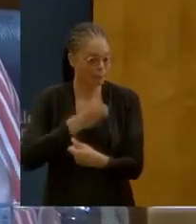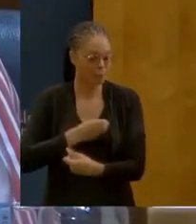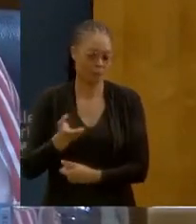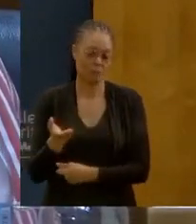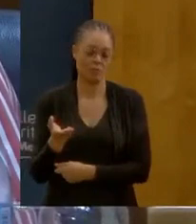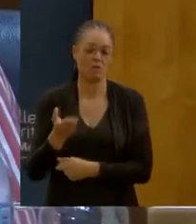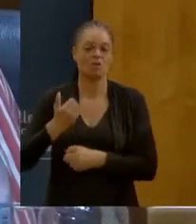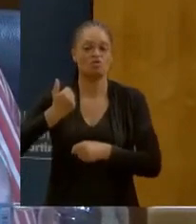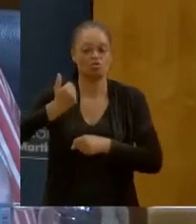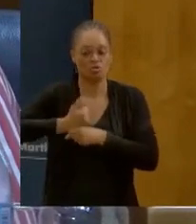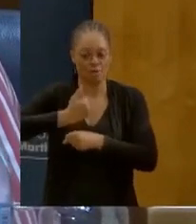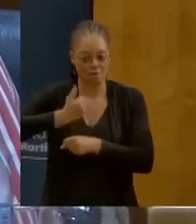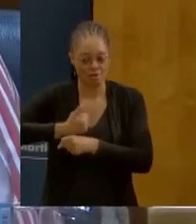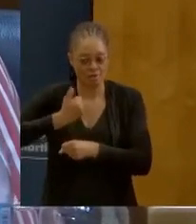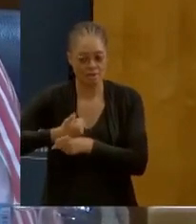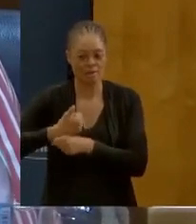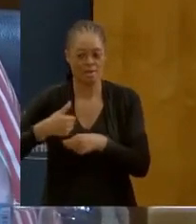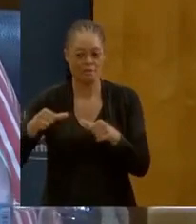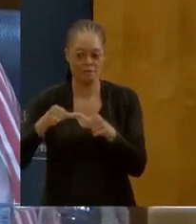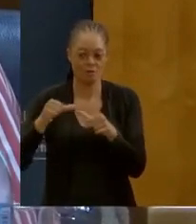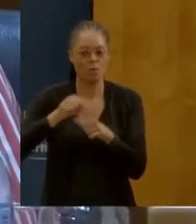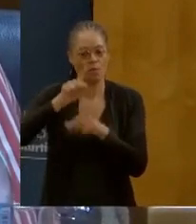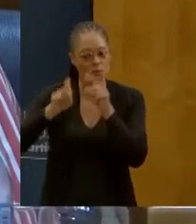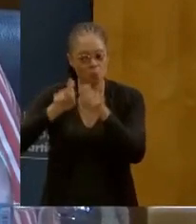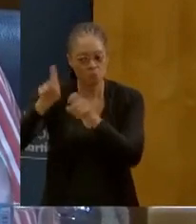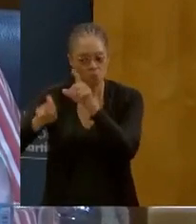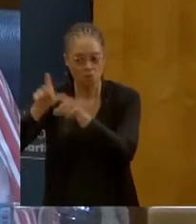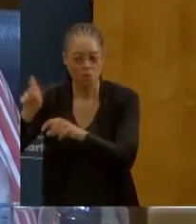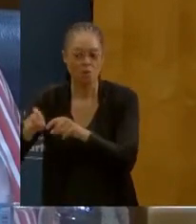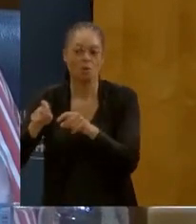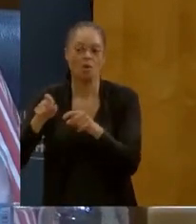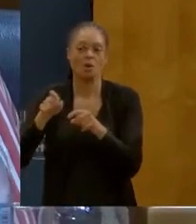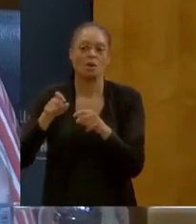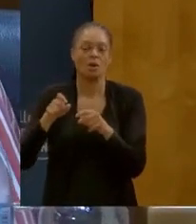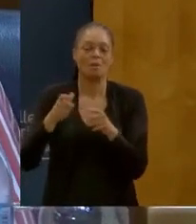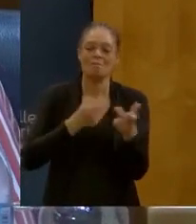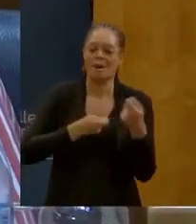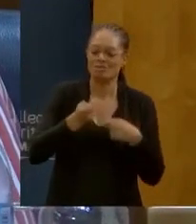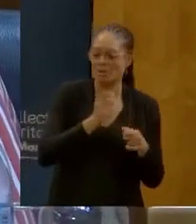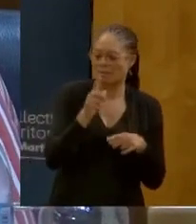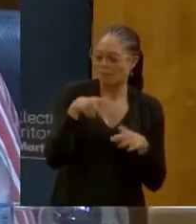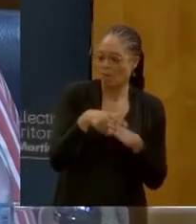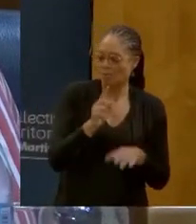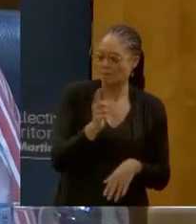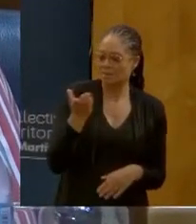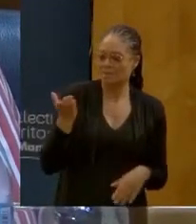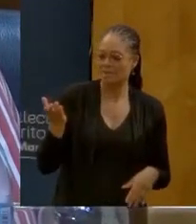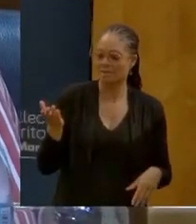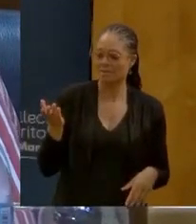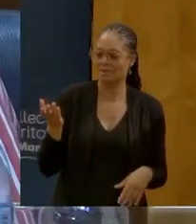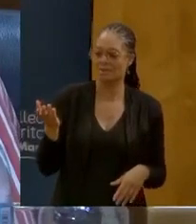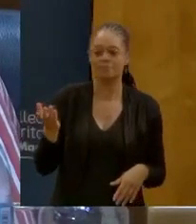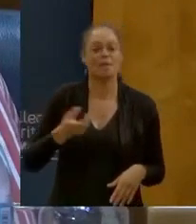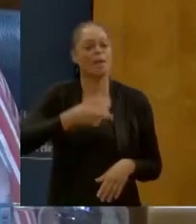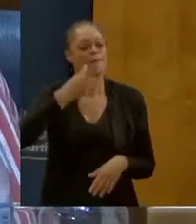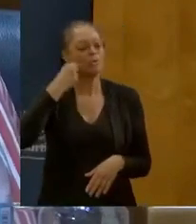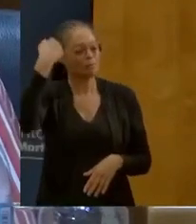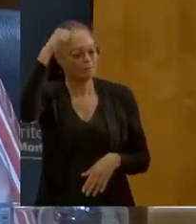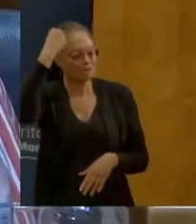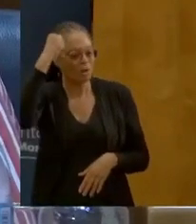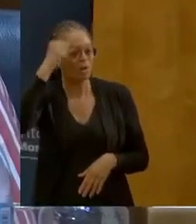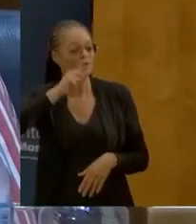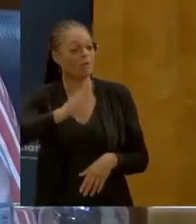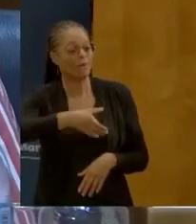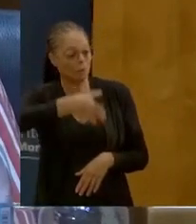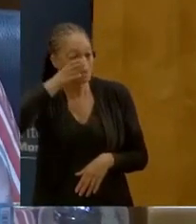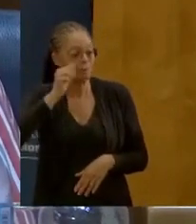chaque année, et nous avons interrogé la commission d'appel. Le marché n'a pas commencé? Monsieur le Président, il faut m'écouter